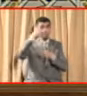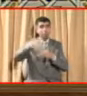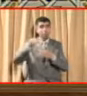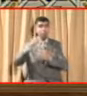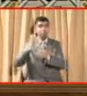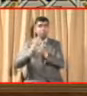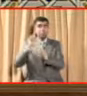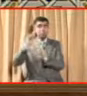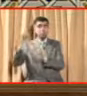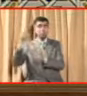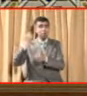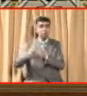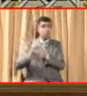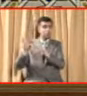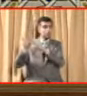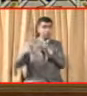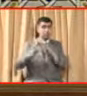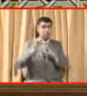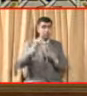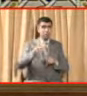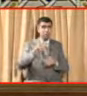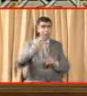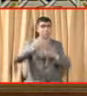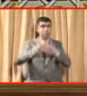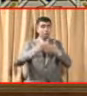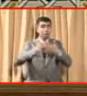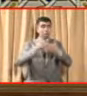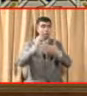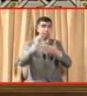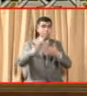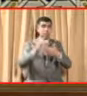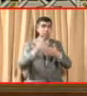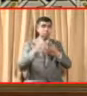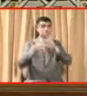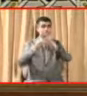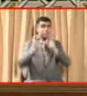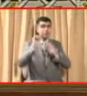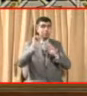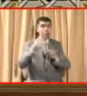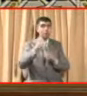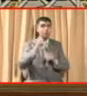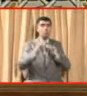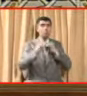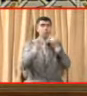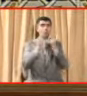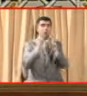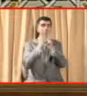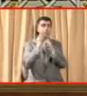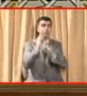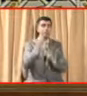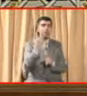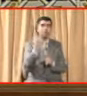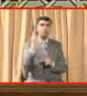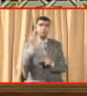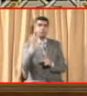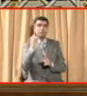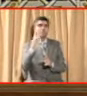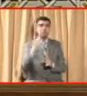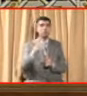1949 المعتمدة من قبل المؤتمر العام لمنظمة العمل الدولية في دورته 32 المنعقدة